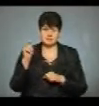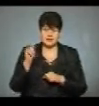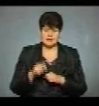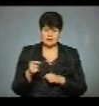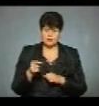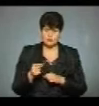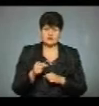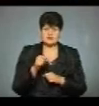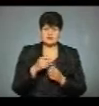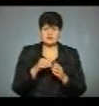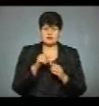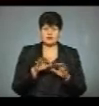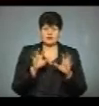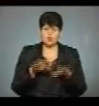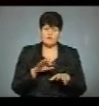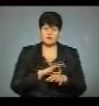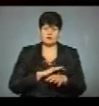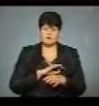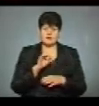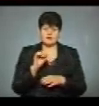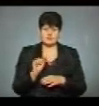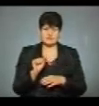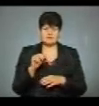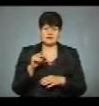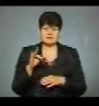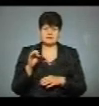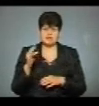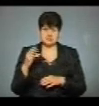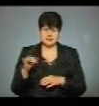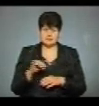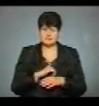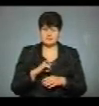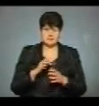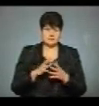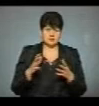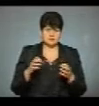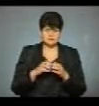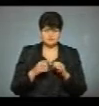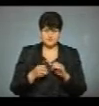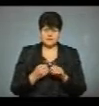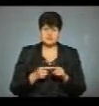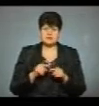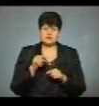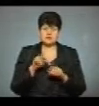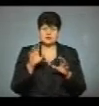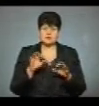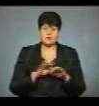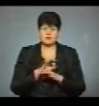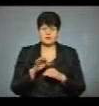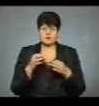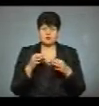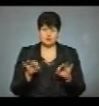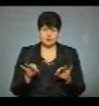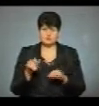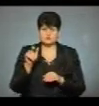тернополяни. Серед них голова обласної ради профспілок Андрій Присяжний. Найбільша загроза – це те, що законопроект дозволить